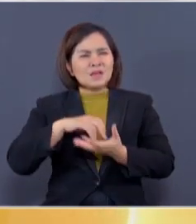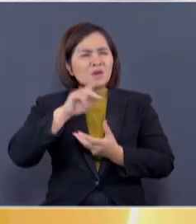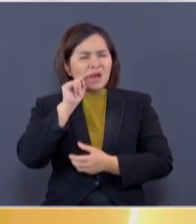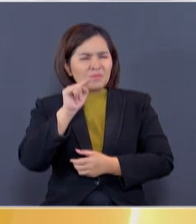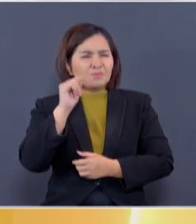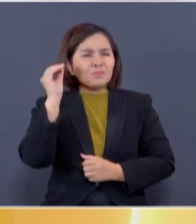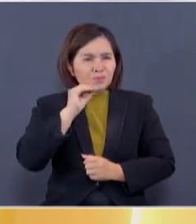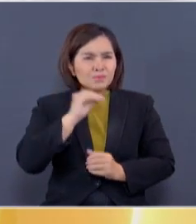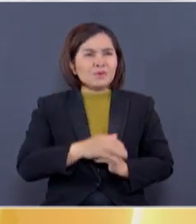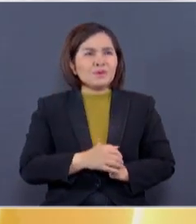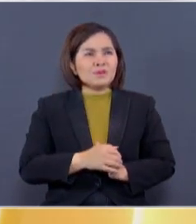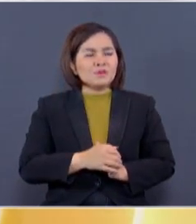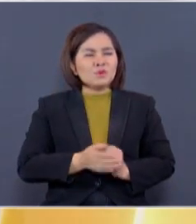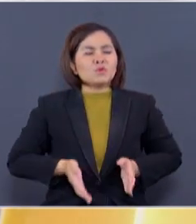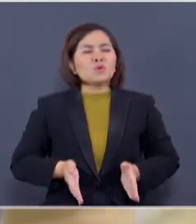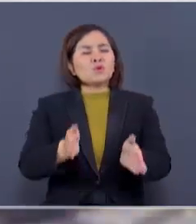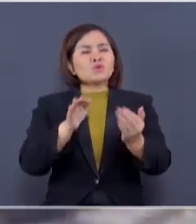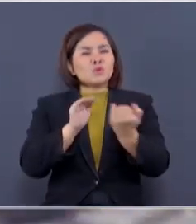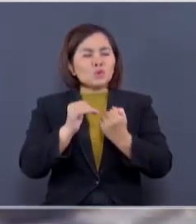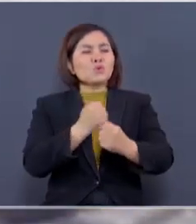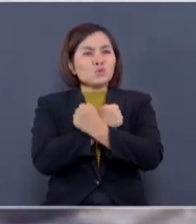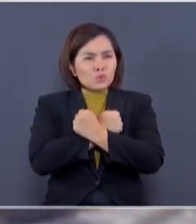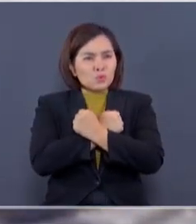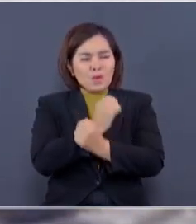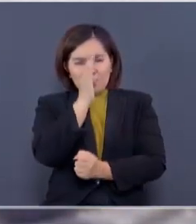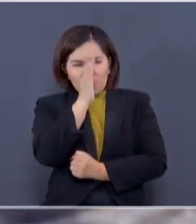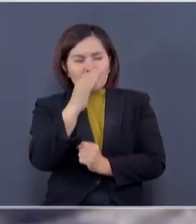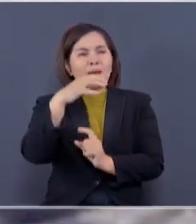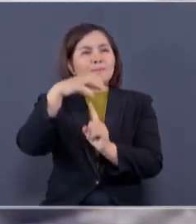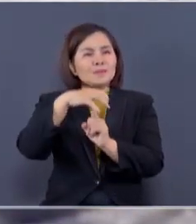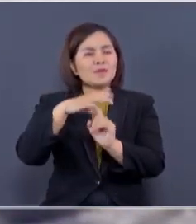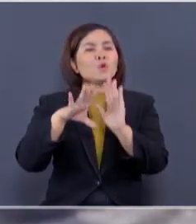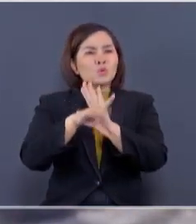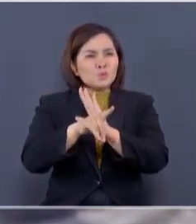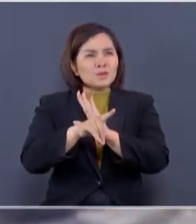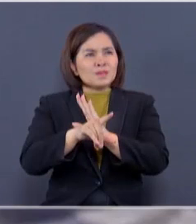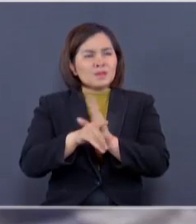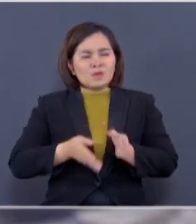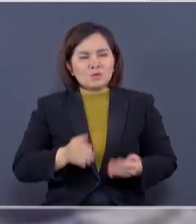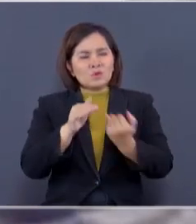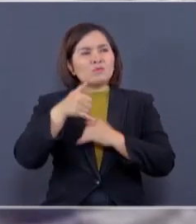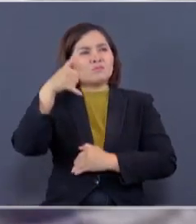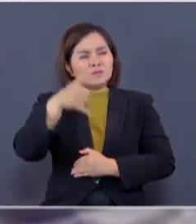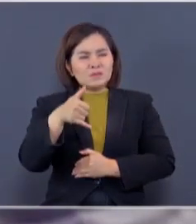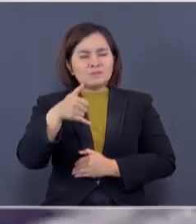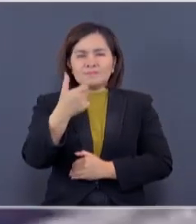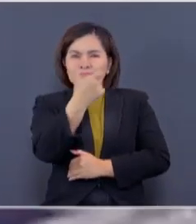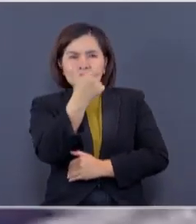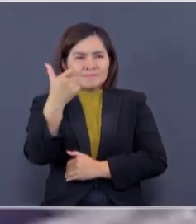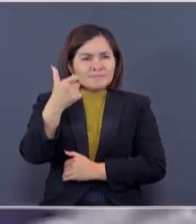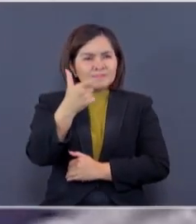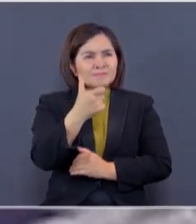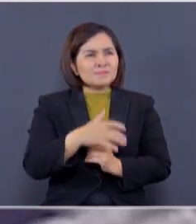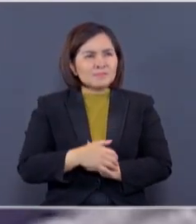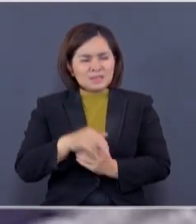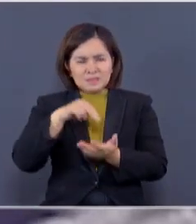ๆโอ้นี่เป็นถนนสุขุมวิทขาเข้านะคะพัทยาจังหวัดชลบุรีค่ะคือไปยืนกลางถนนแบบนี้คือนี่ไม่ใช่ฟุตบา